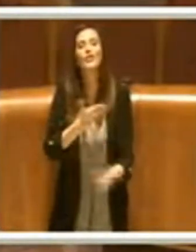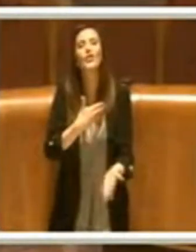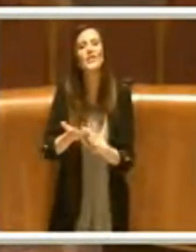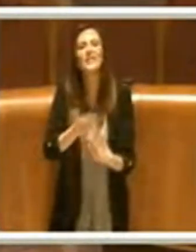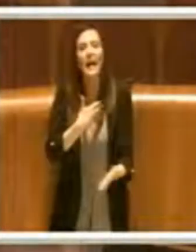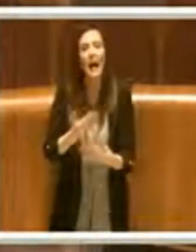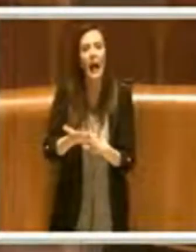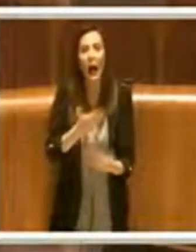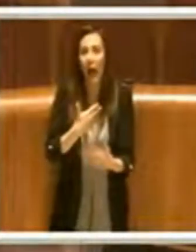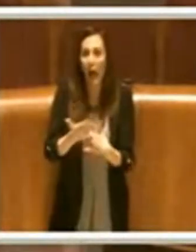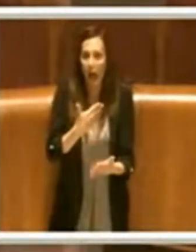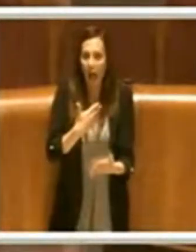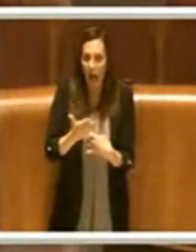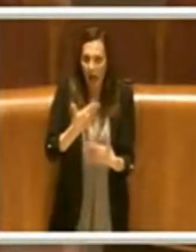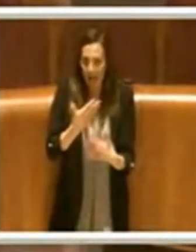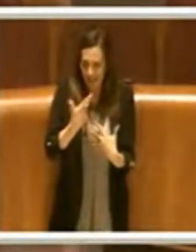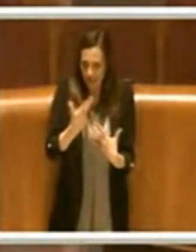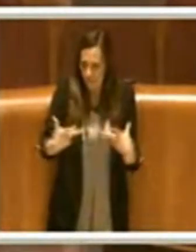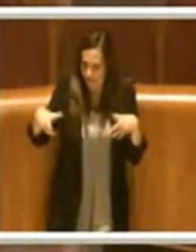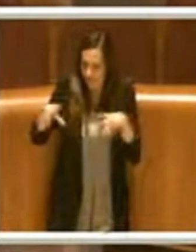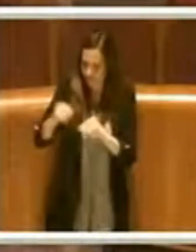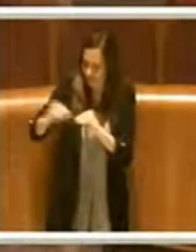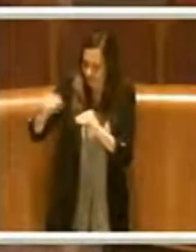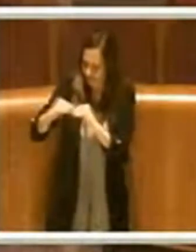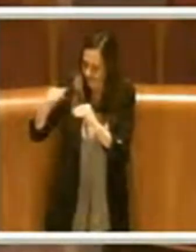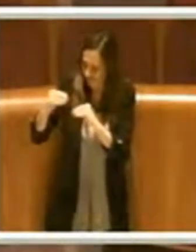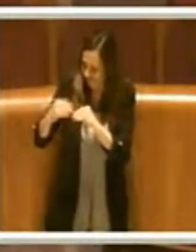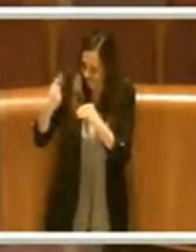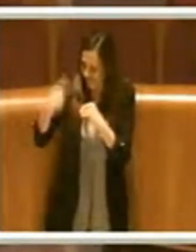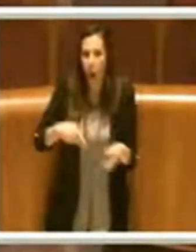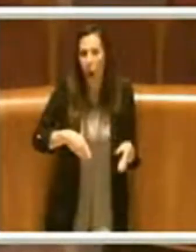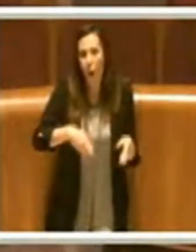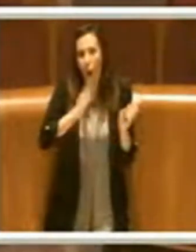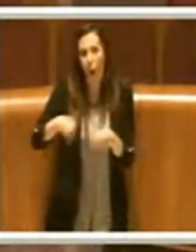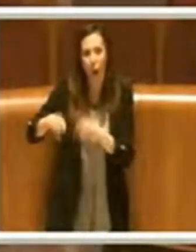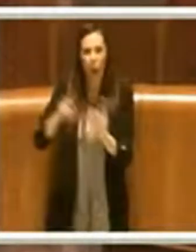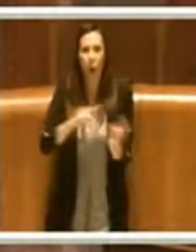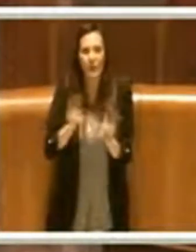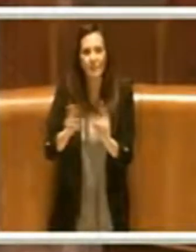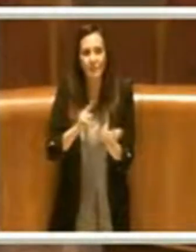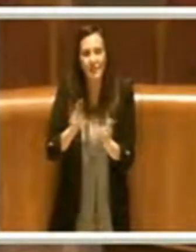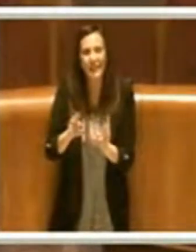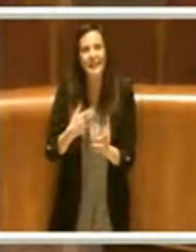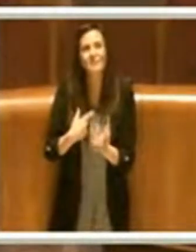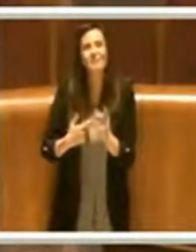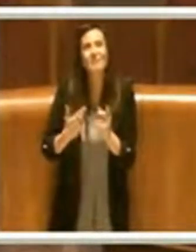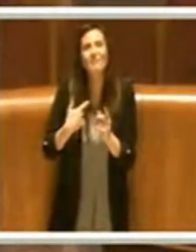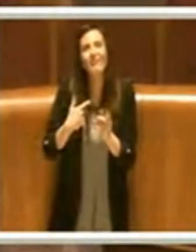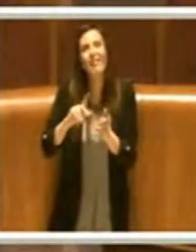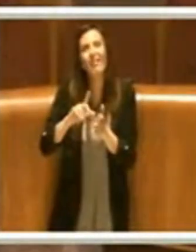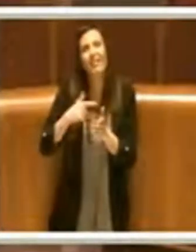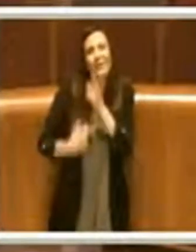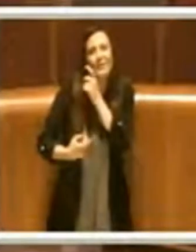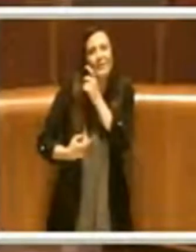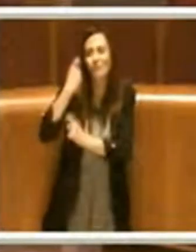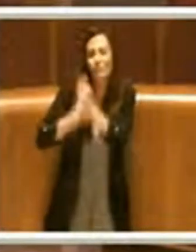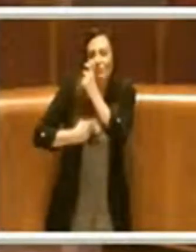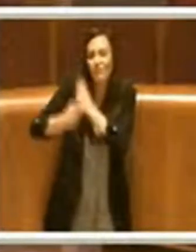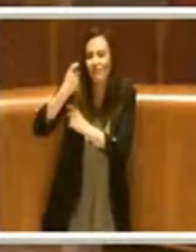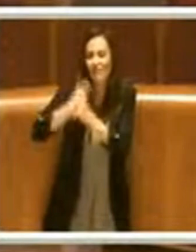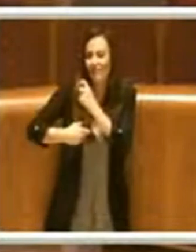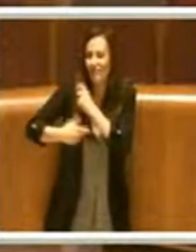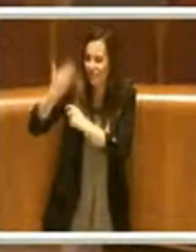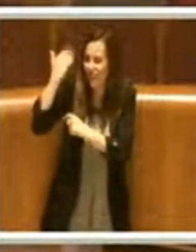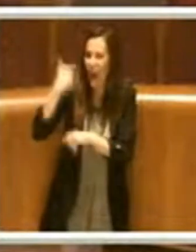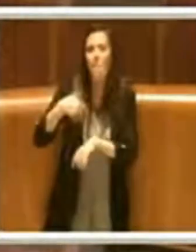con tanta forza questo ripristino di questi presidi. Certo, se noi torniamo indietro nel tempo, troviamo un ministro che si chiamava